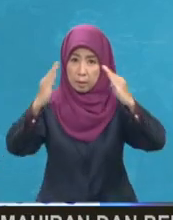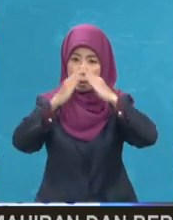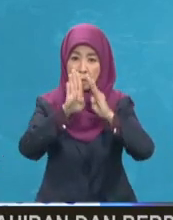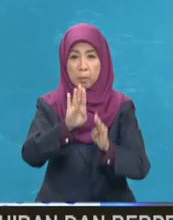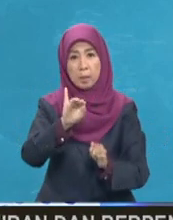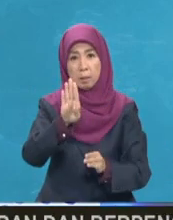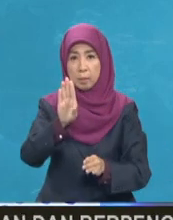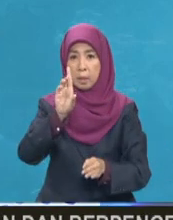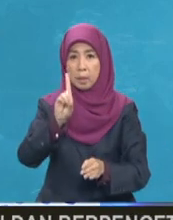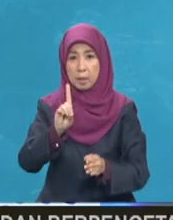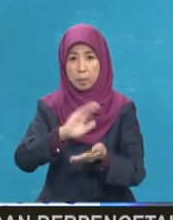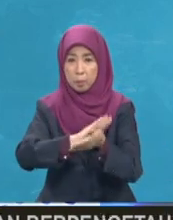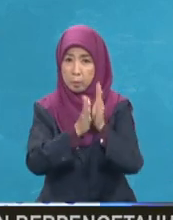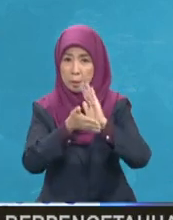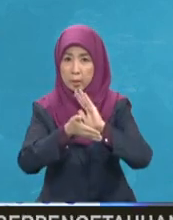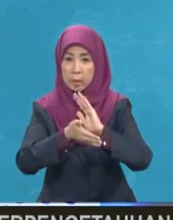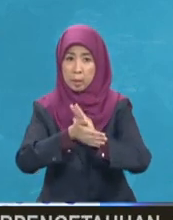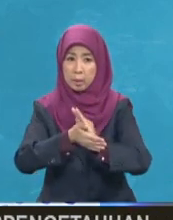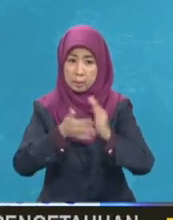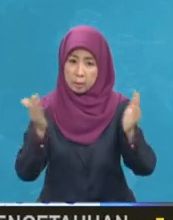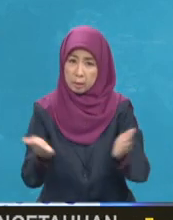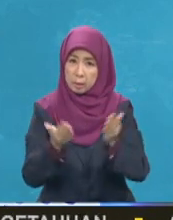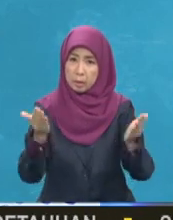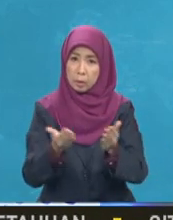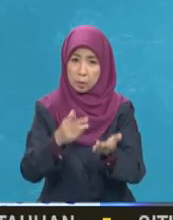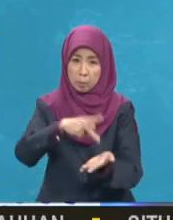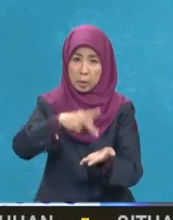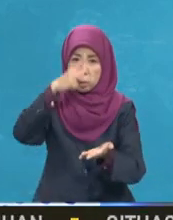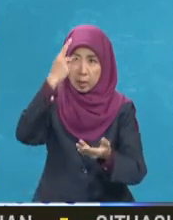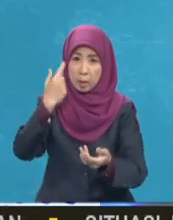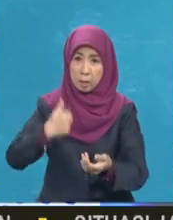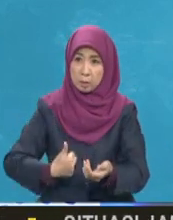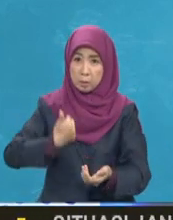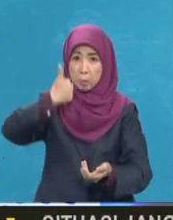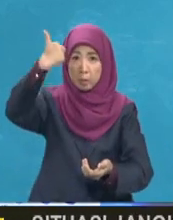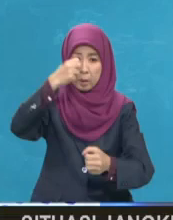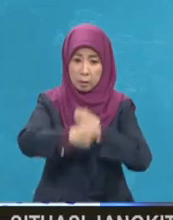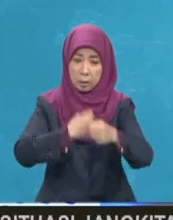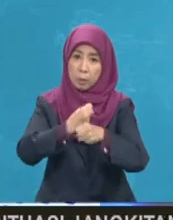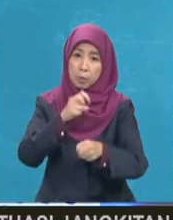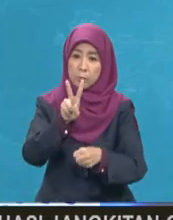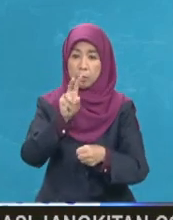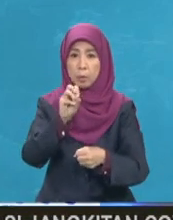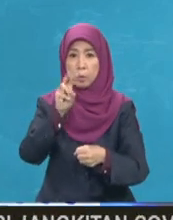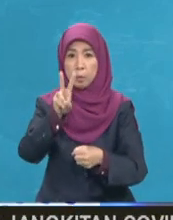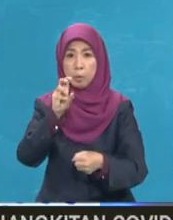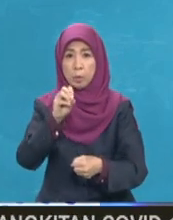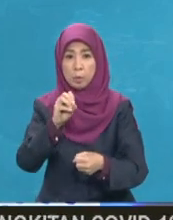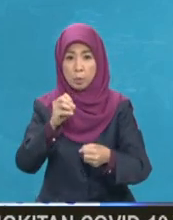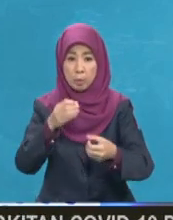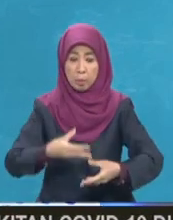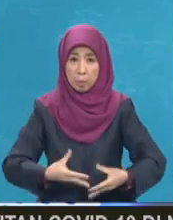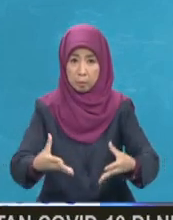PG Ia merupakan sebahagian daripada skinhadiah galakkan pelajar-pelajar Cemerlang bagi tahun 2020 para